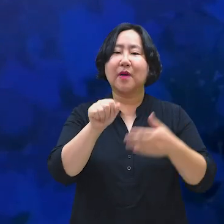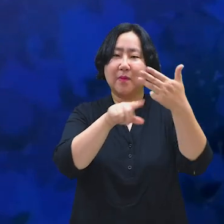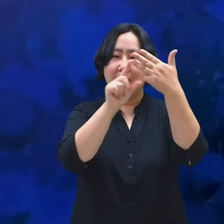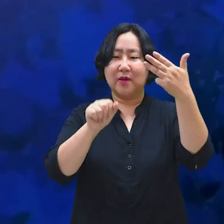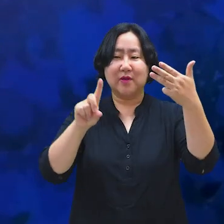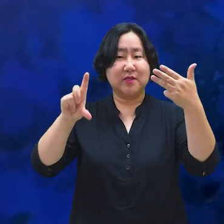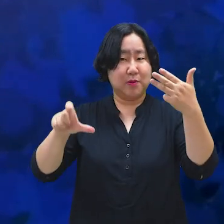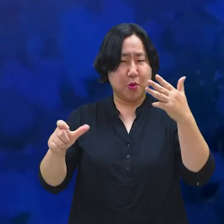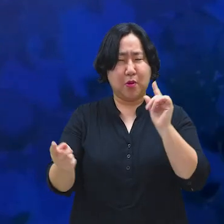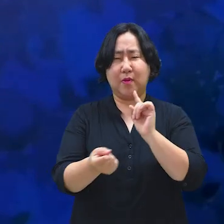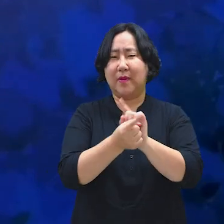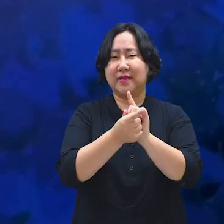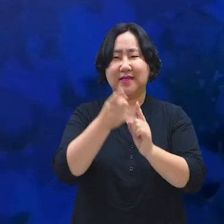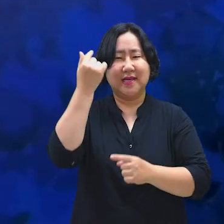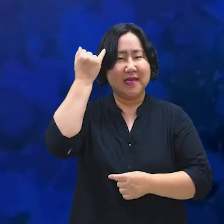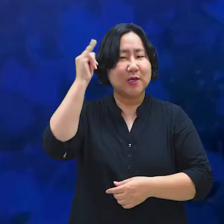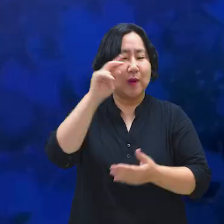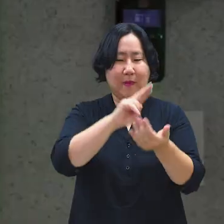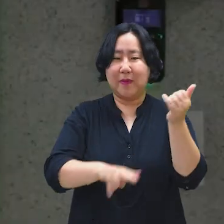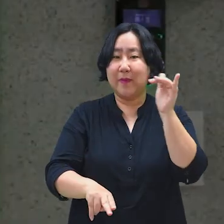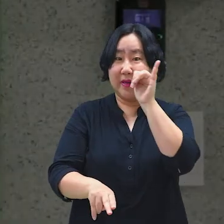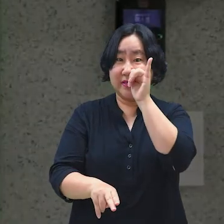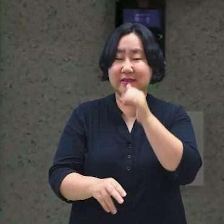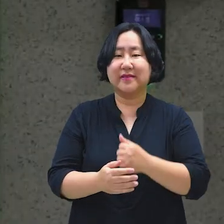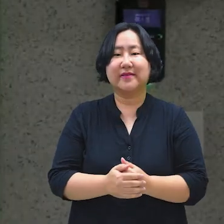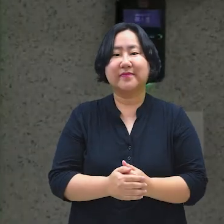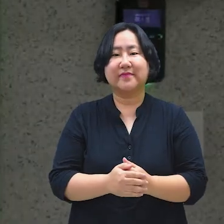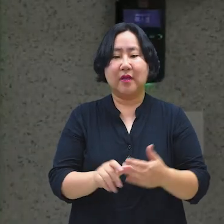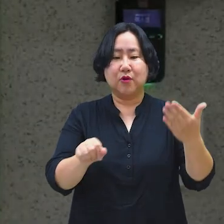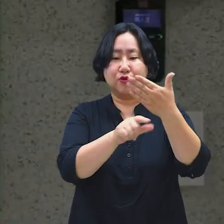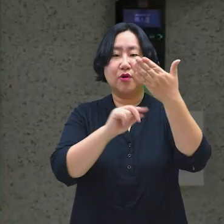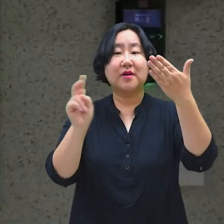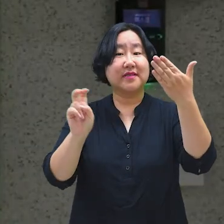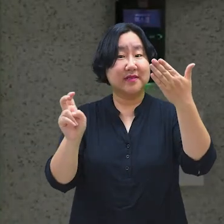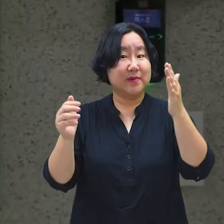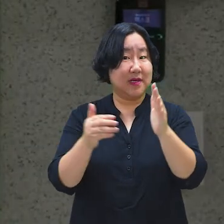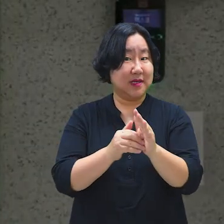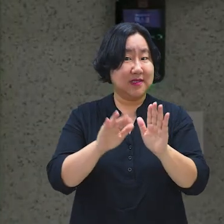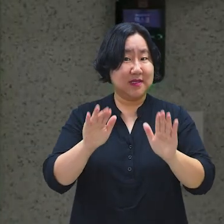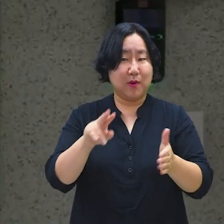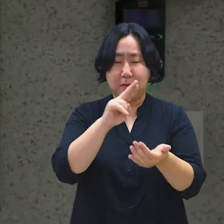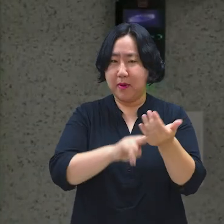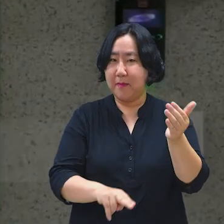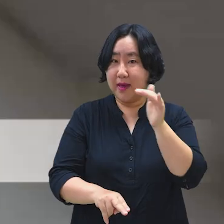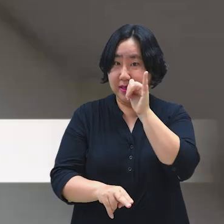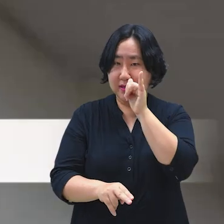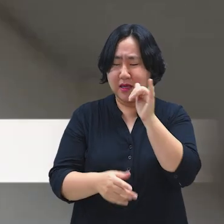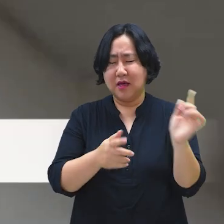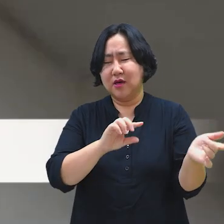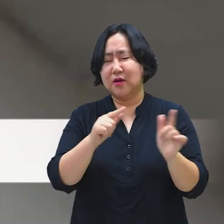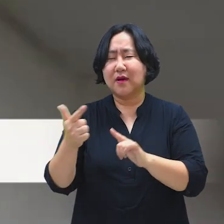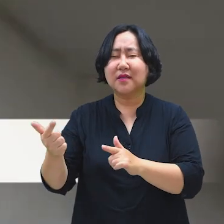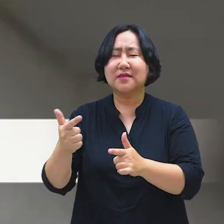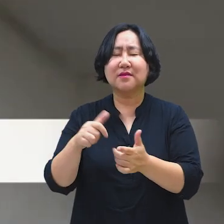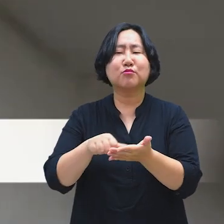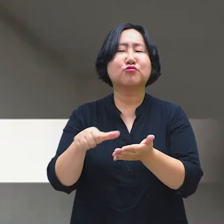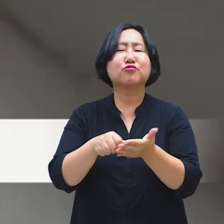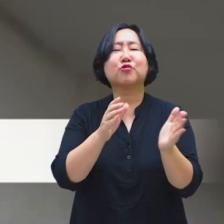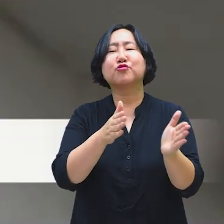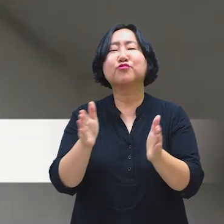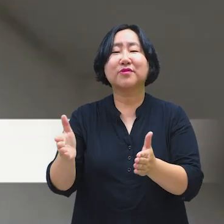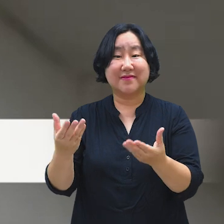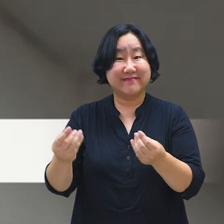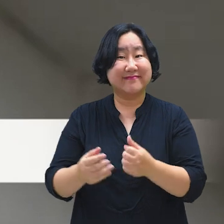기획전을 진행합니다 오늘 20일까지 진행되는 이번 기획전에는 다양한 상품이 준비되